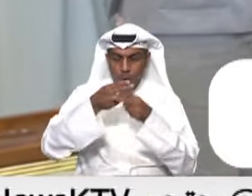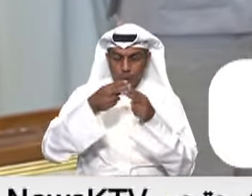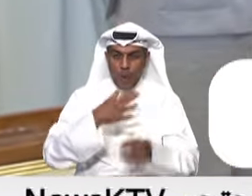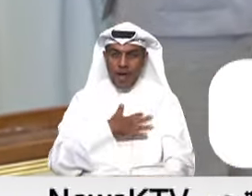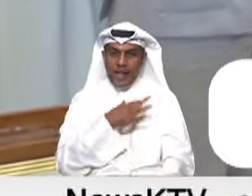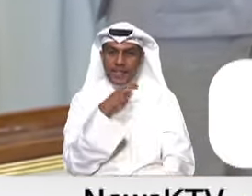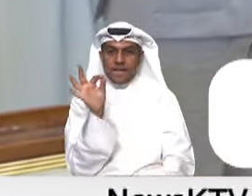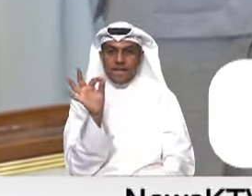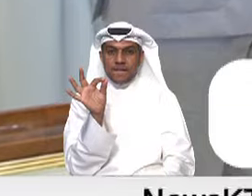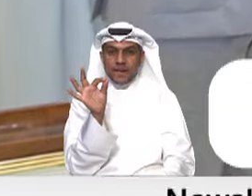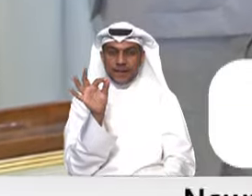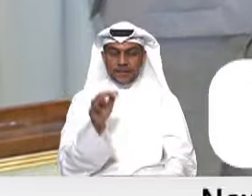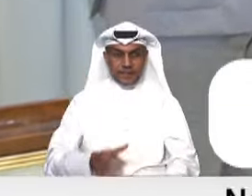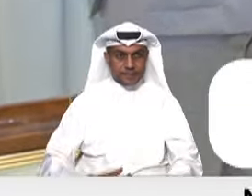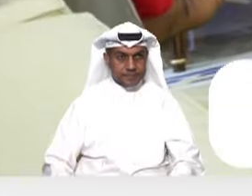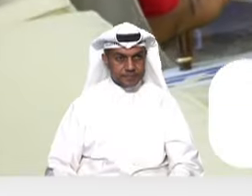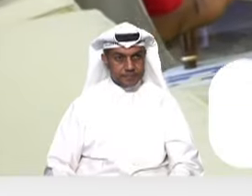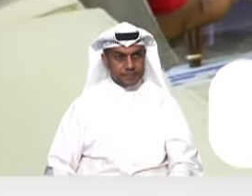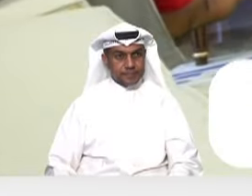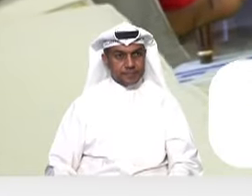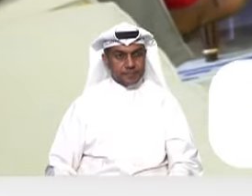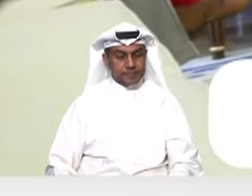تربط البلدين الصديقين